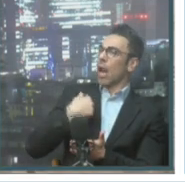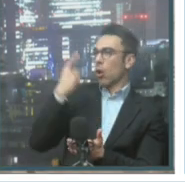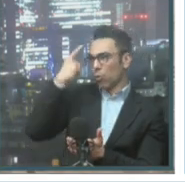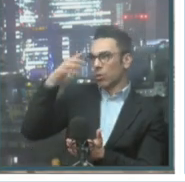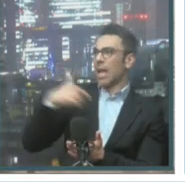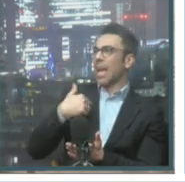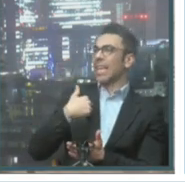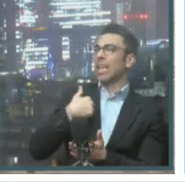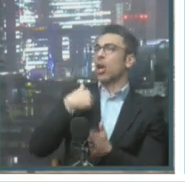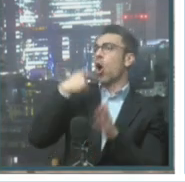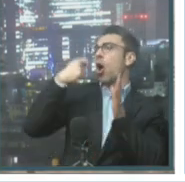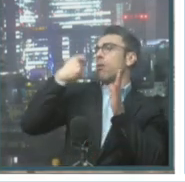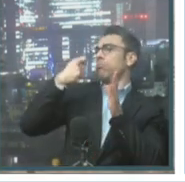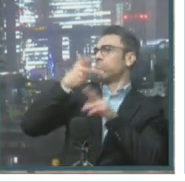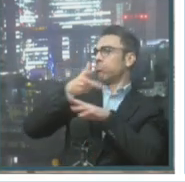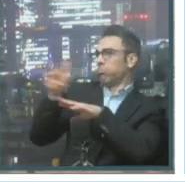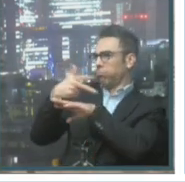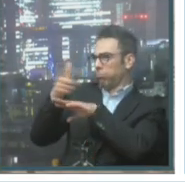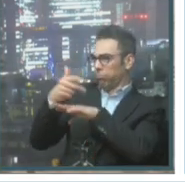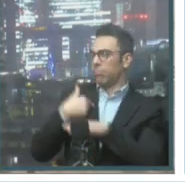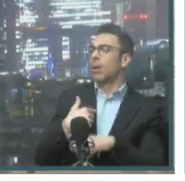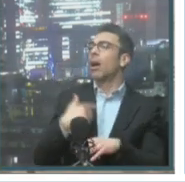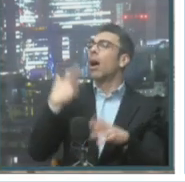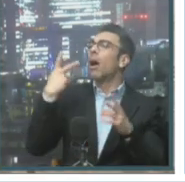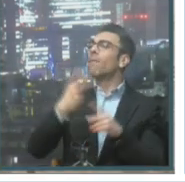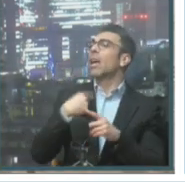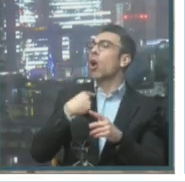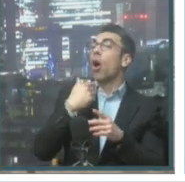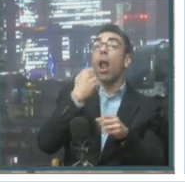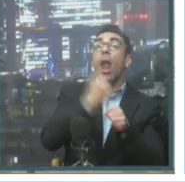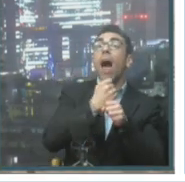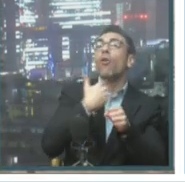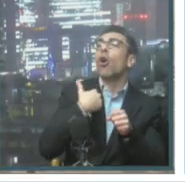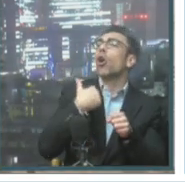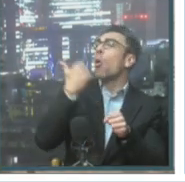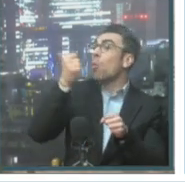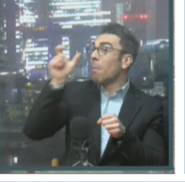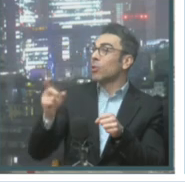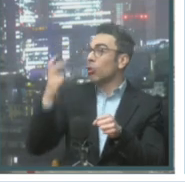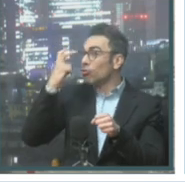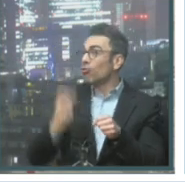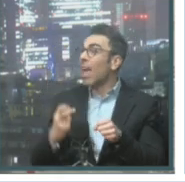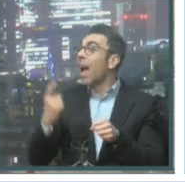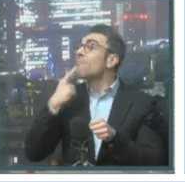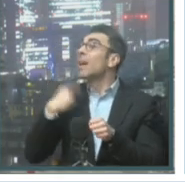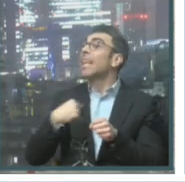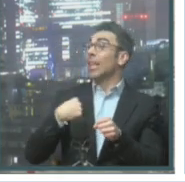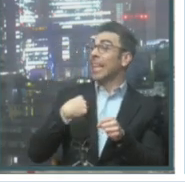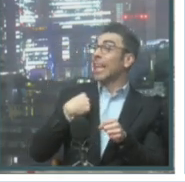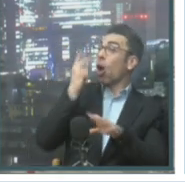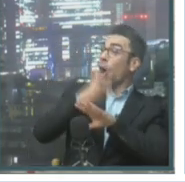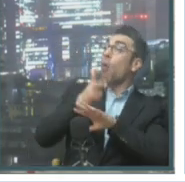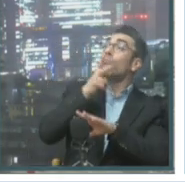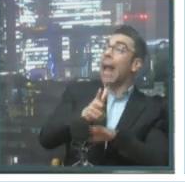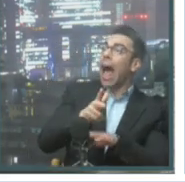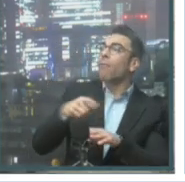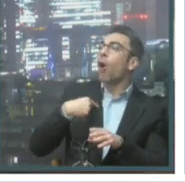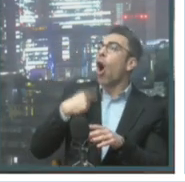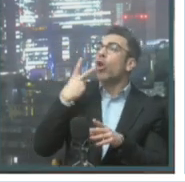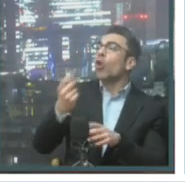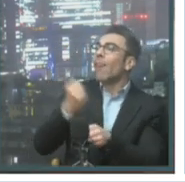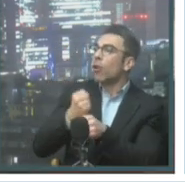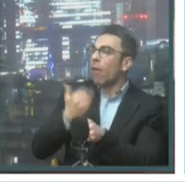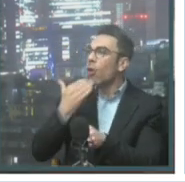faccio anche il filmaker io ho trovato grazie ad esempio ragazzo ceco che ha detto che sono un bravo cameraman quindi insomma